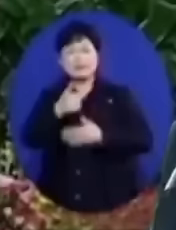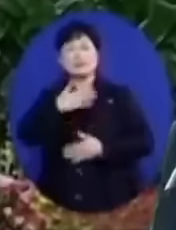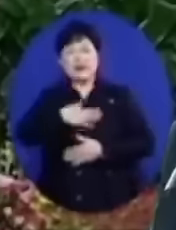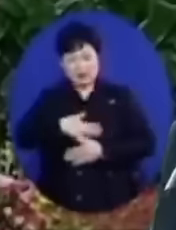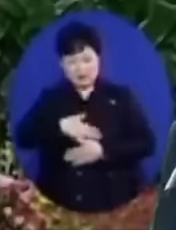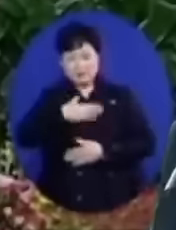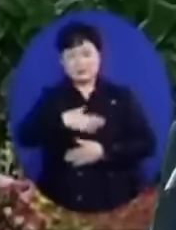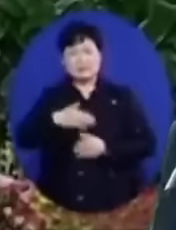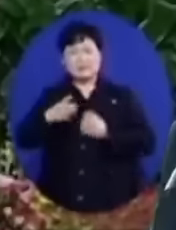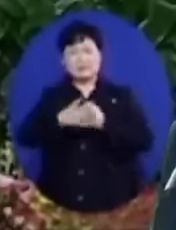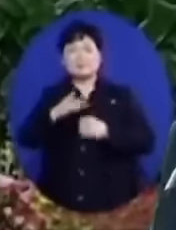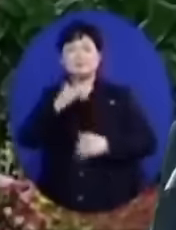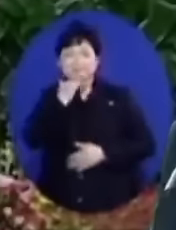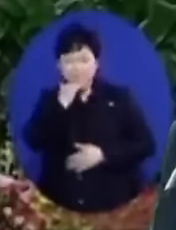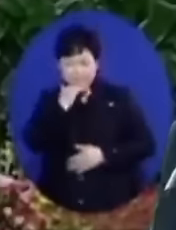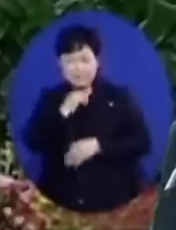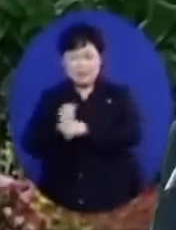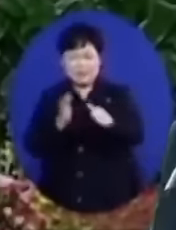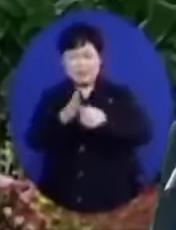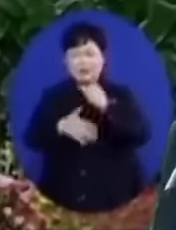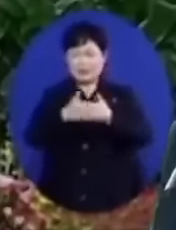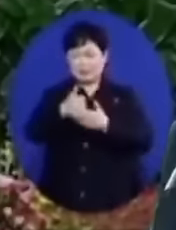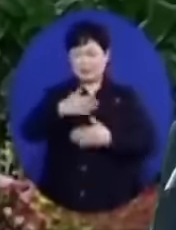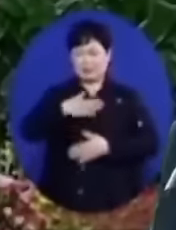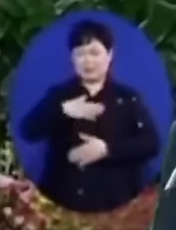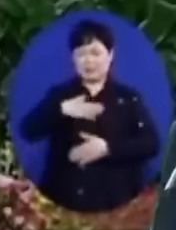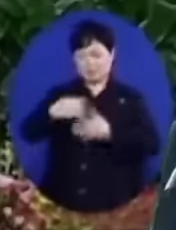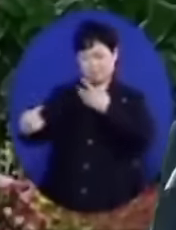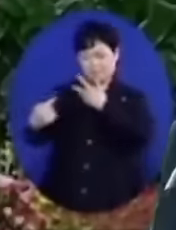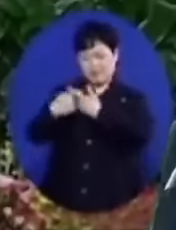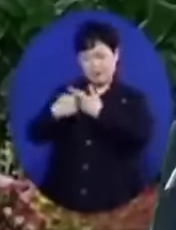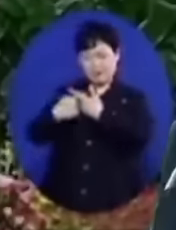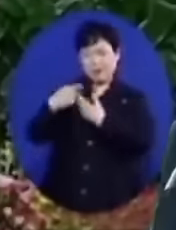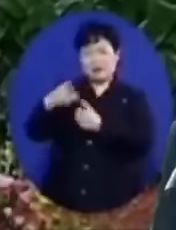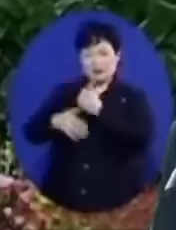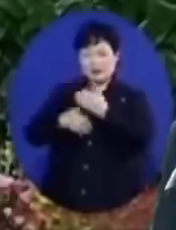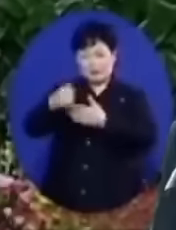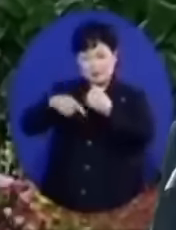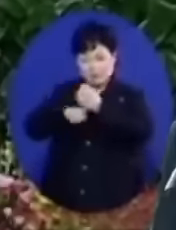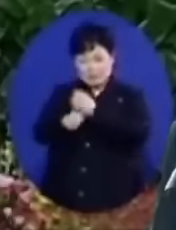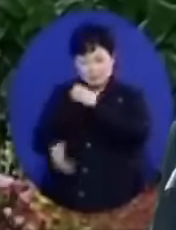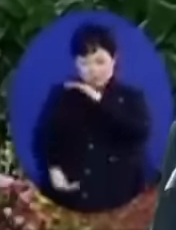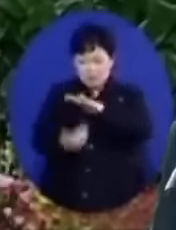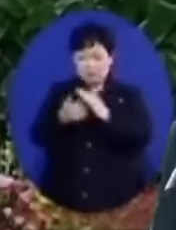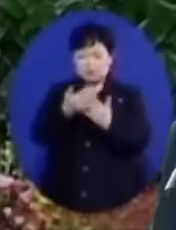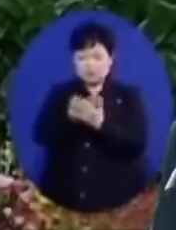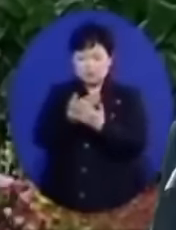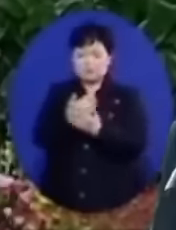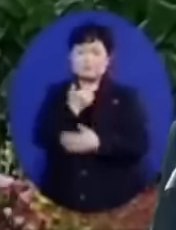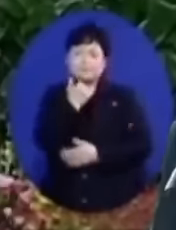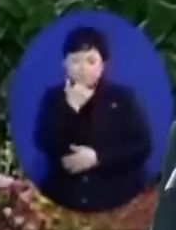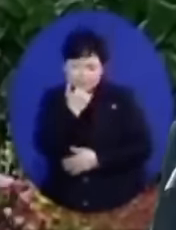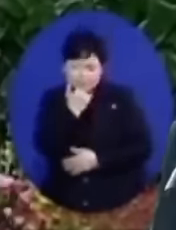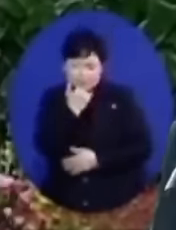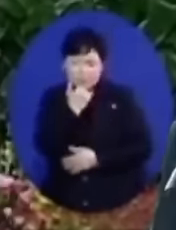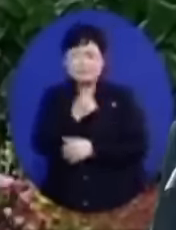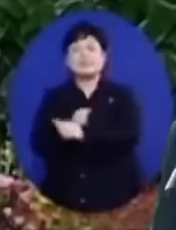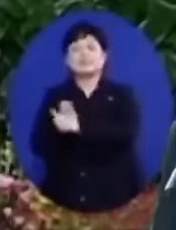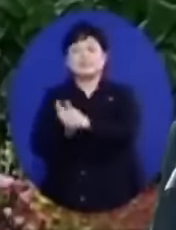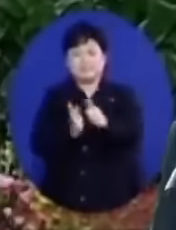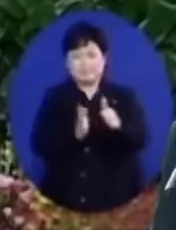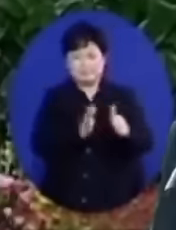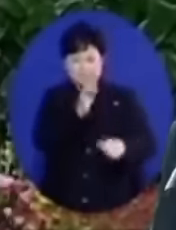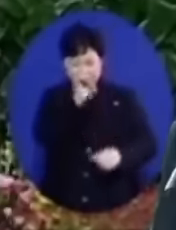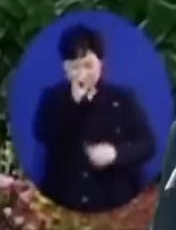것입니다. 그러므로 하나님이 나를 아시기므로 하나님 뜻이 이루어지시옵소서 기다리는 것이 좋습니다.